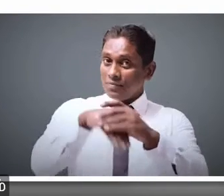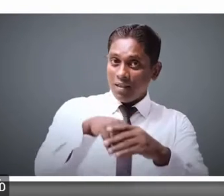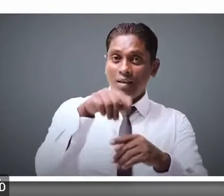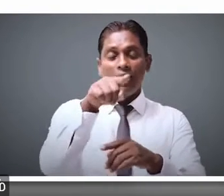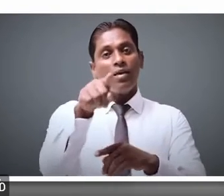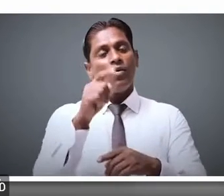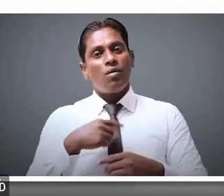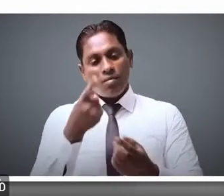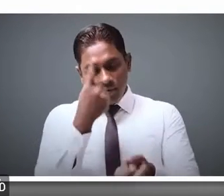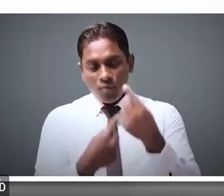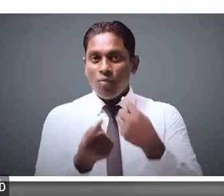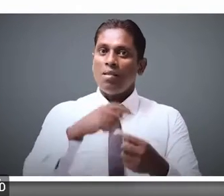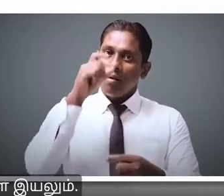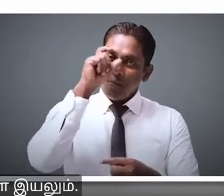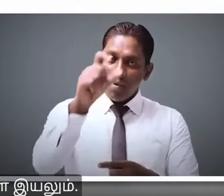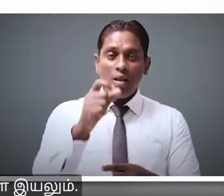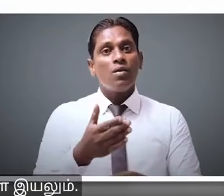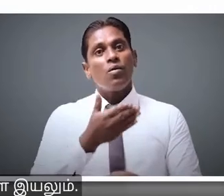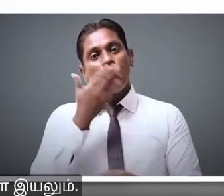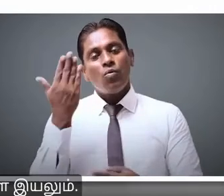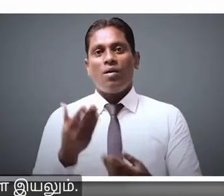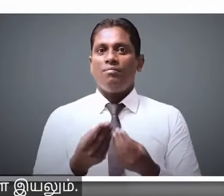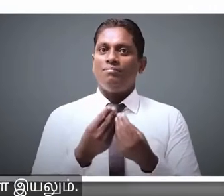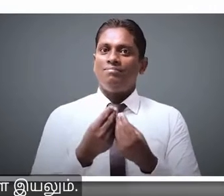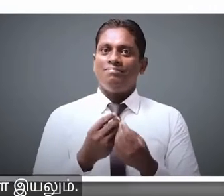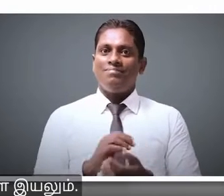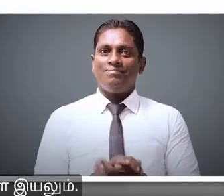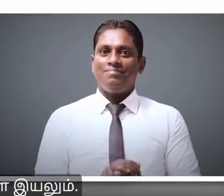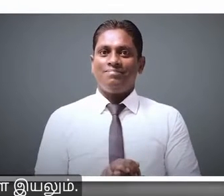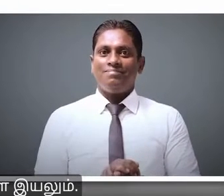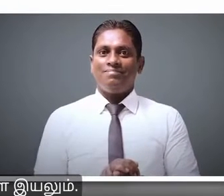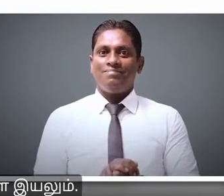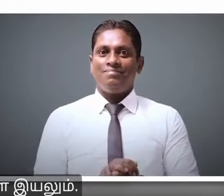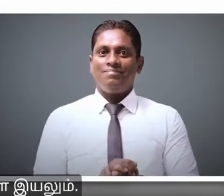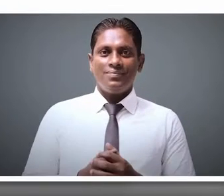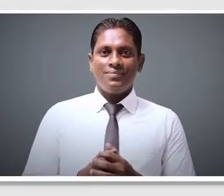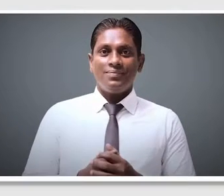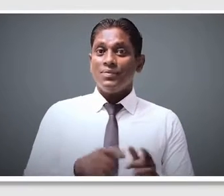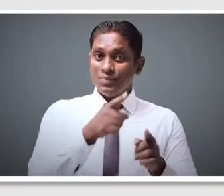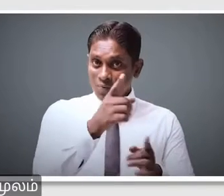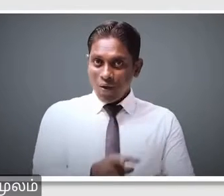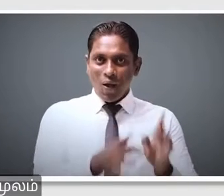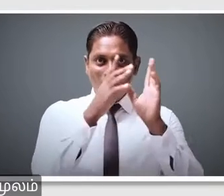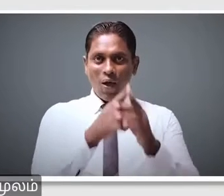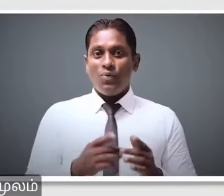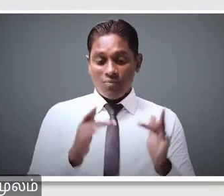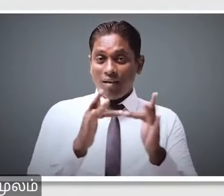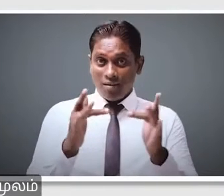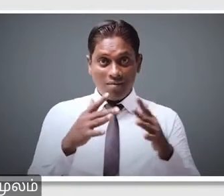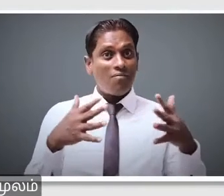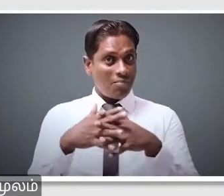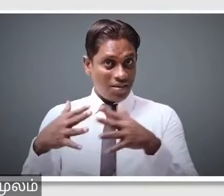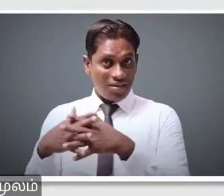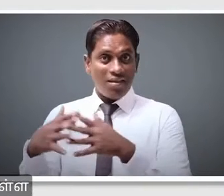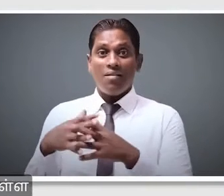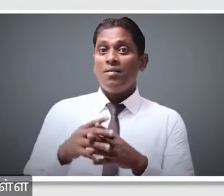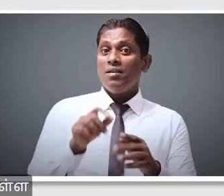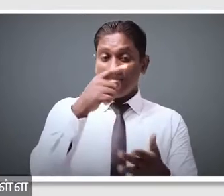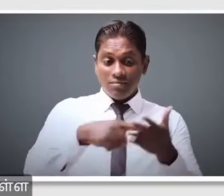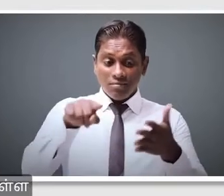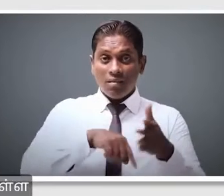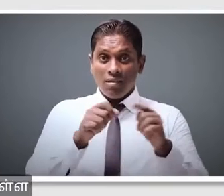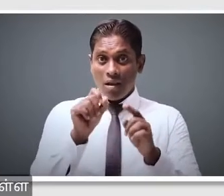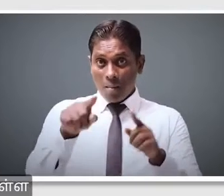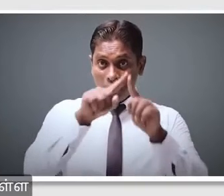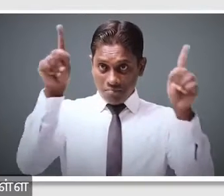e-service.elections.gov.lk எனும் இணையதளங்களின் மூலம் இந்த தகவல்களை பரீட்சித்து பார்த்து கொள்ள இயலும். அதற்கு இணங்க இணையத்தின் மூலம்